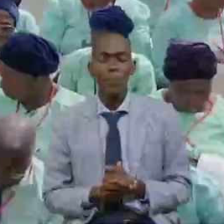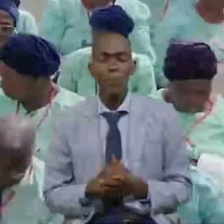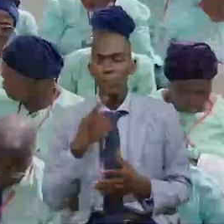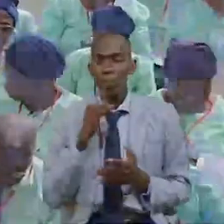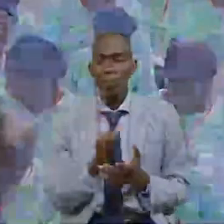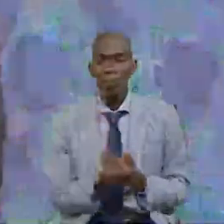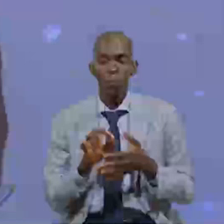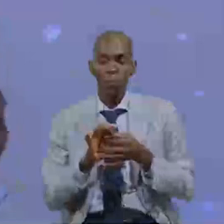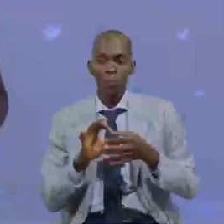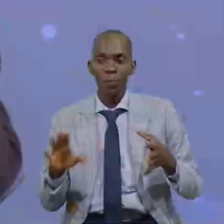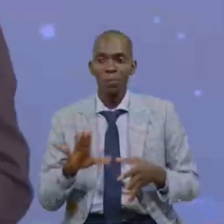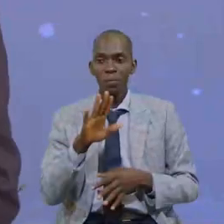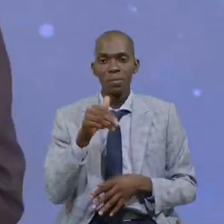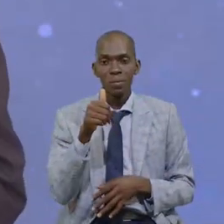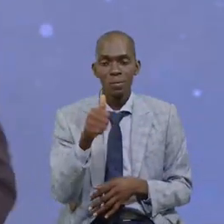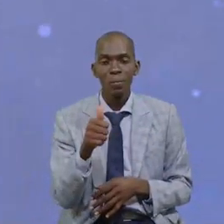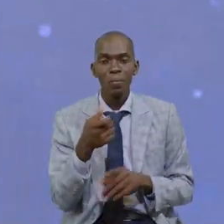dit,